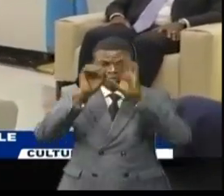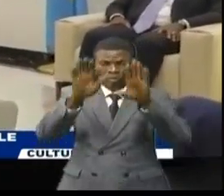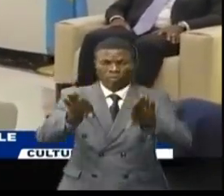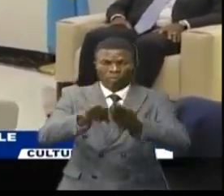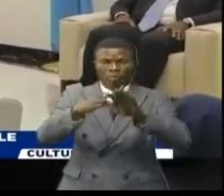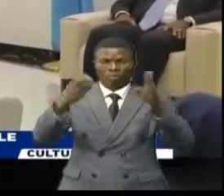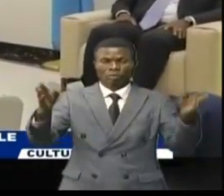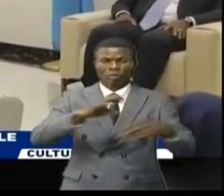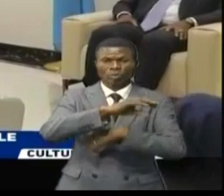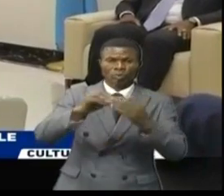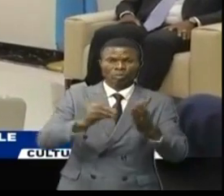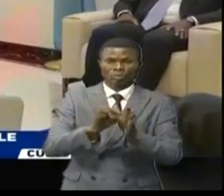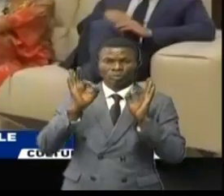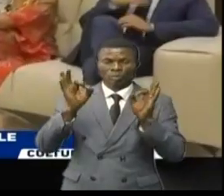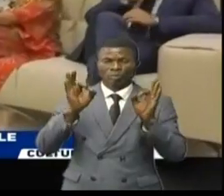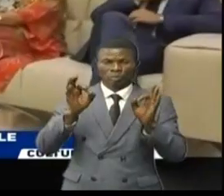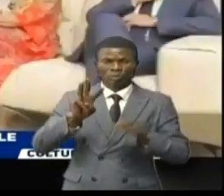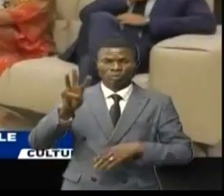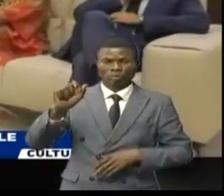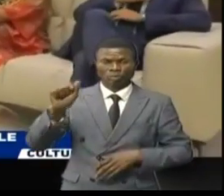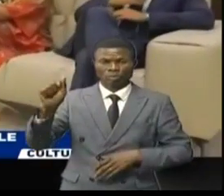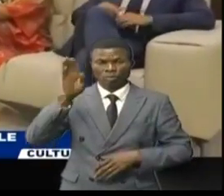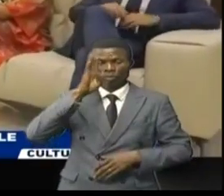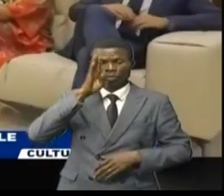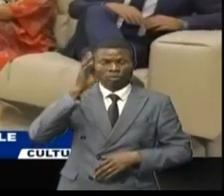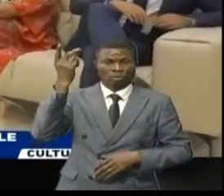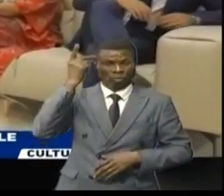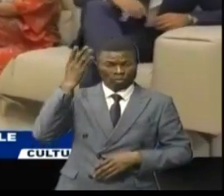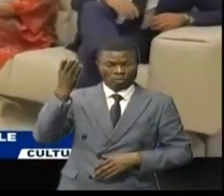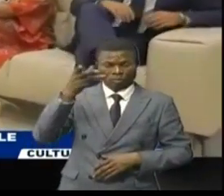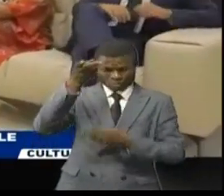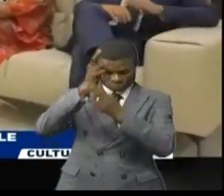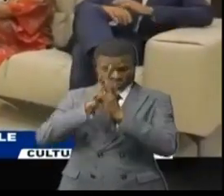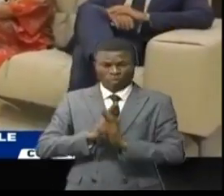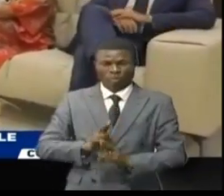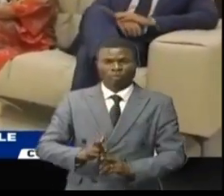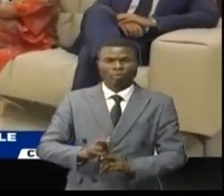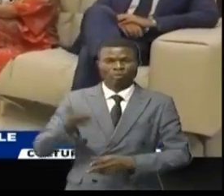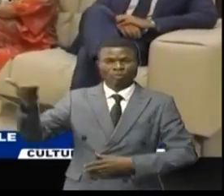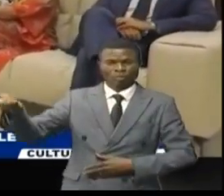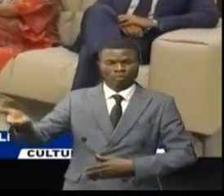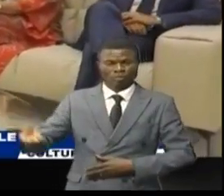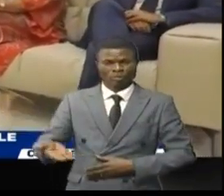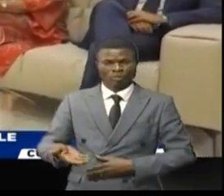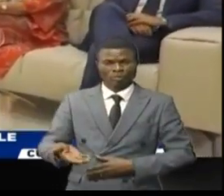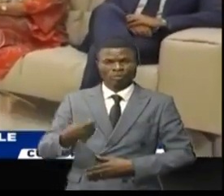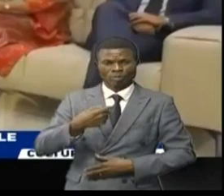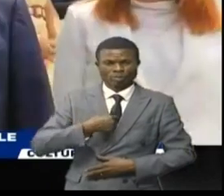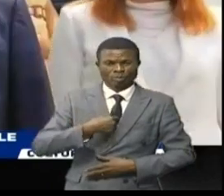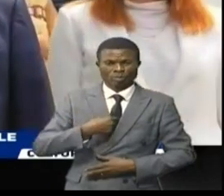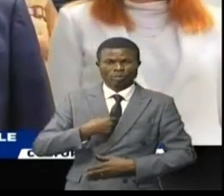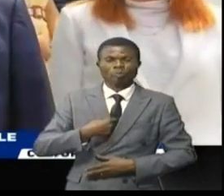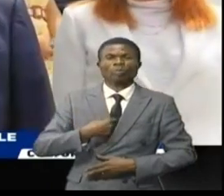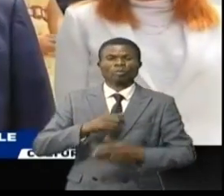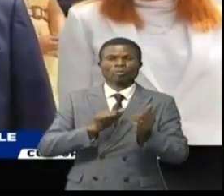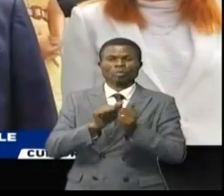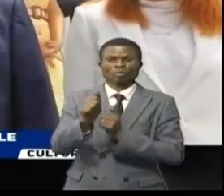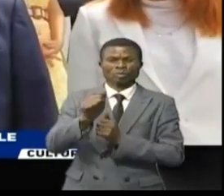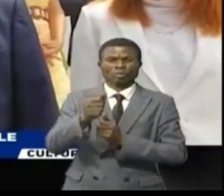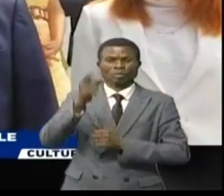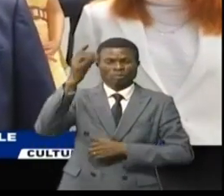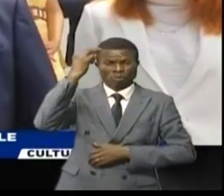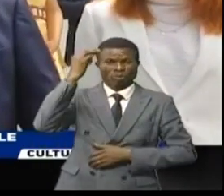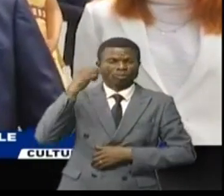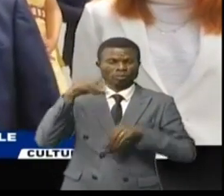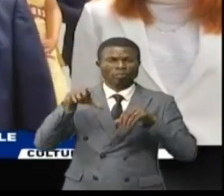nouveau centre Wallonie-Bruxelles à Kinshasa. D'abord, c'est un honneur d'être reçu par le Premier ministre de la République démocratique du